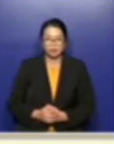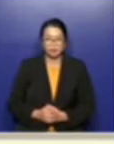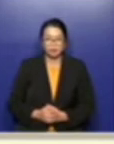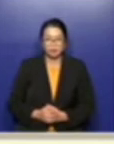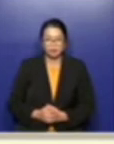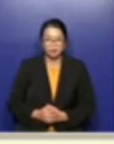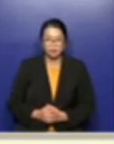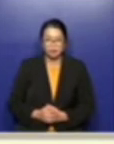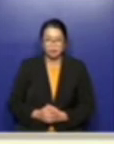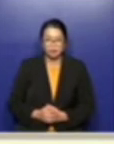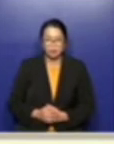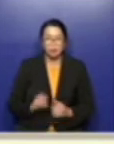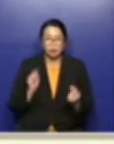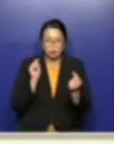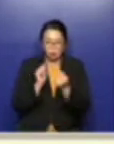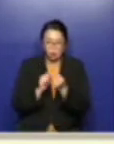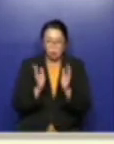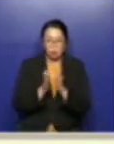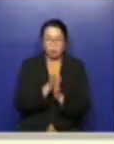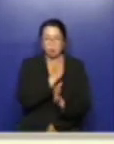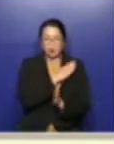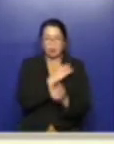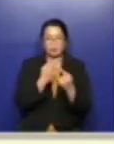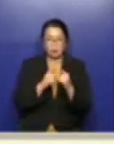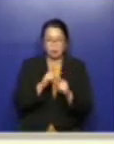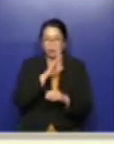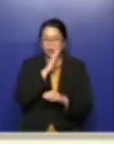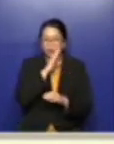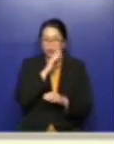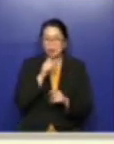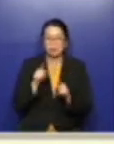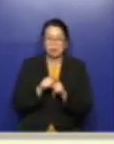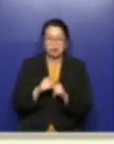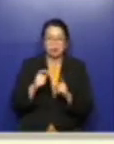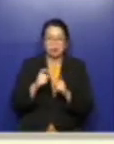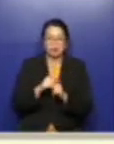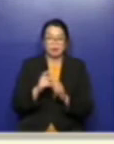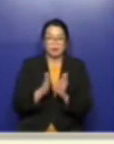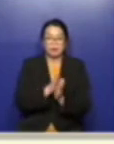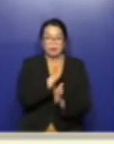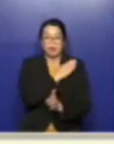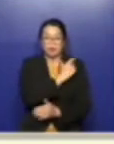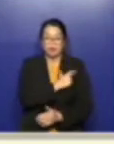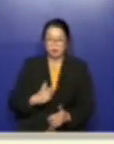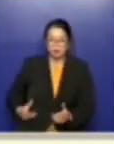ของสมณศักดิ์เนี่ยเป็นเรื่องของพระราชอำนาจนะครับผมเรียนอย่างนี้นะครับว่า